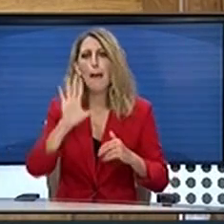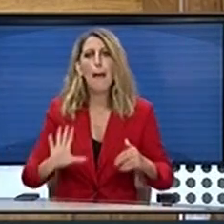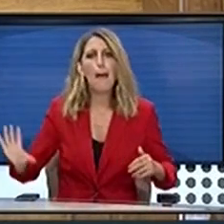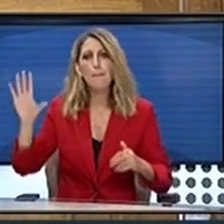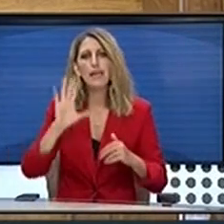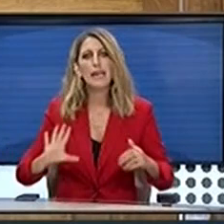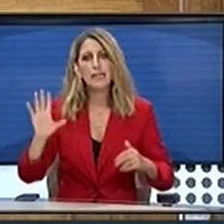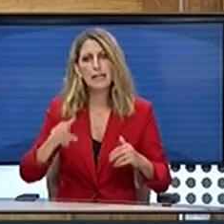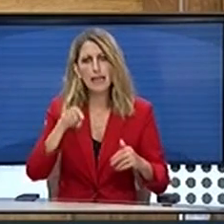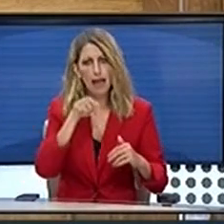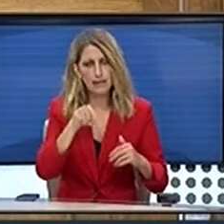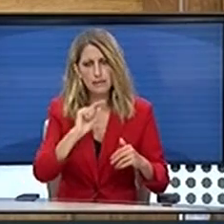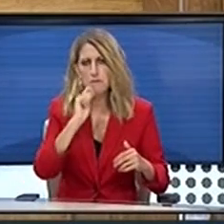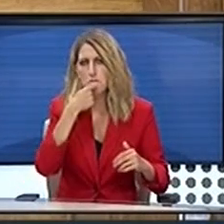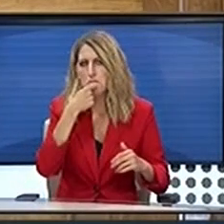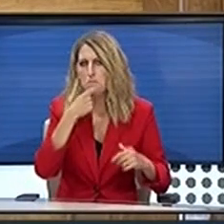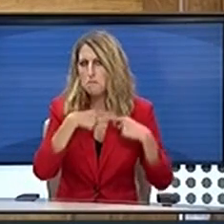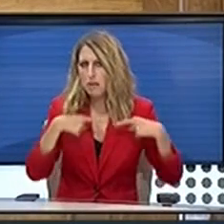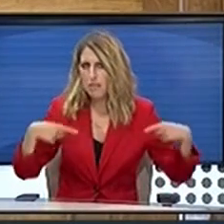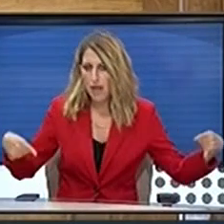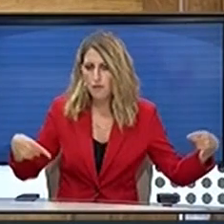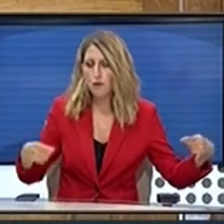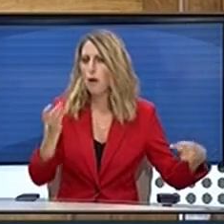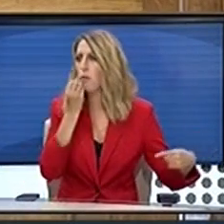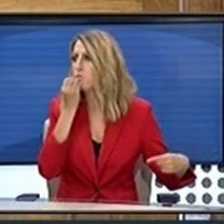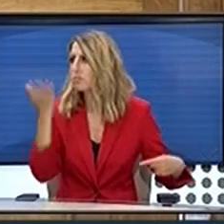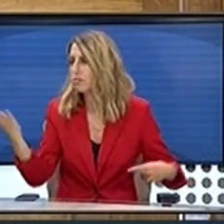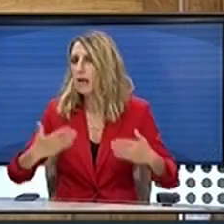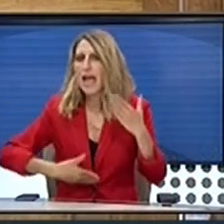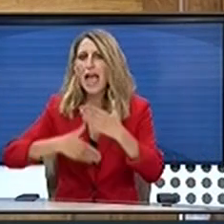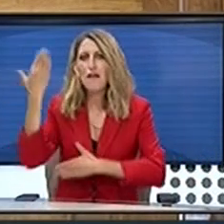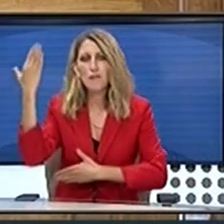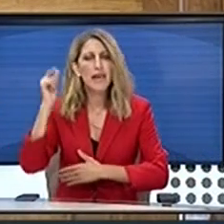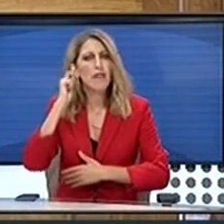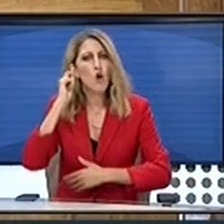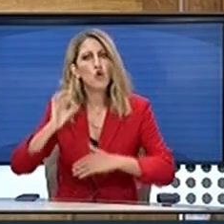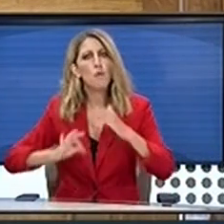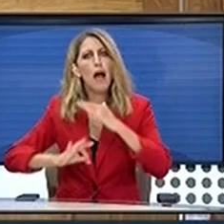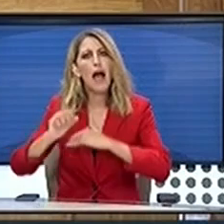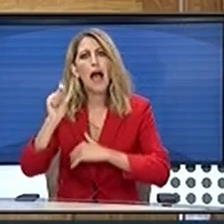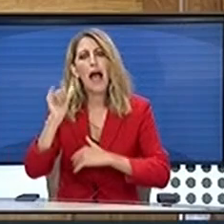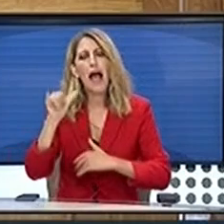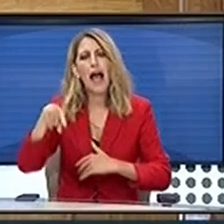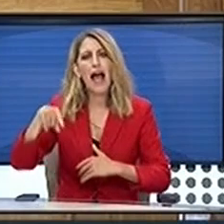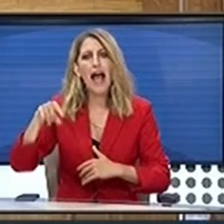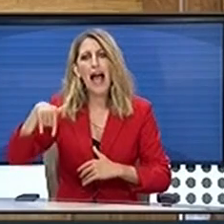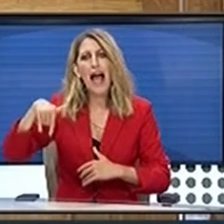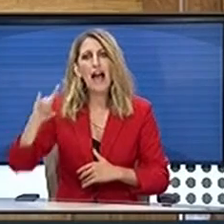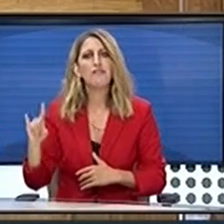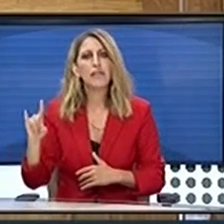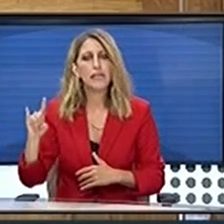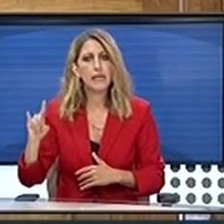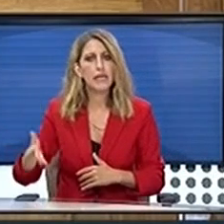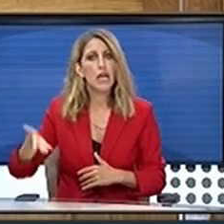Αυγή, πότε, μία μέρα πριν, εξετάσει το Συμβούλιο της Επικρατείας την αντισταματικότητα του νόμου